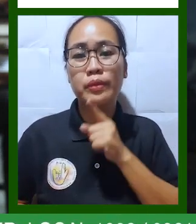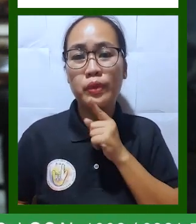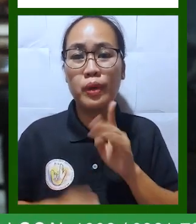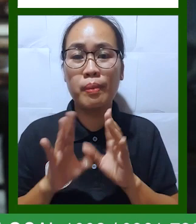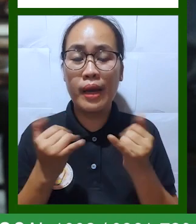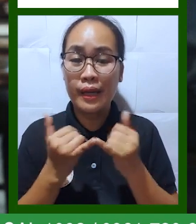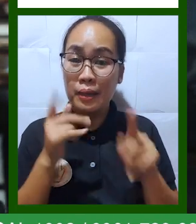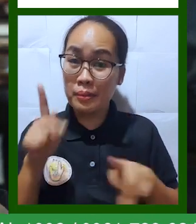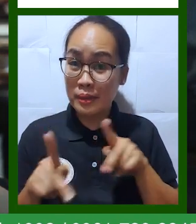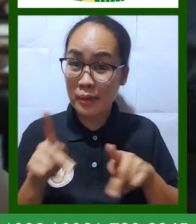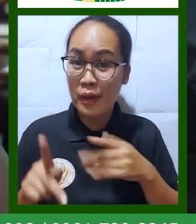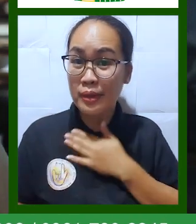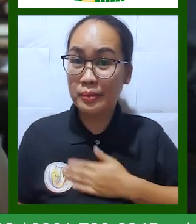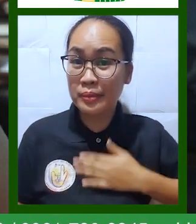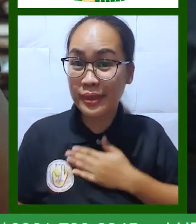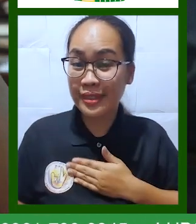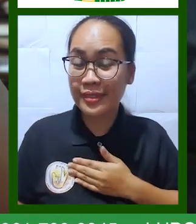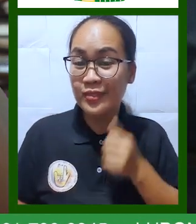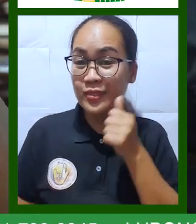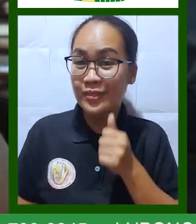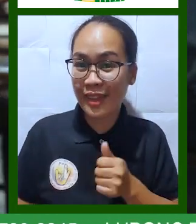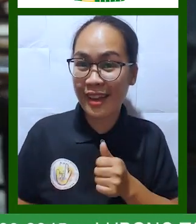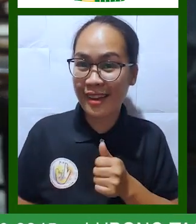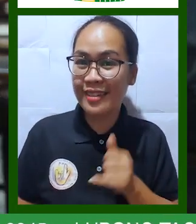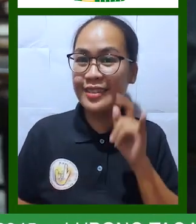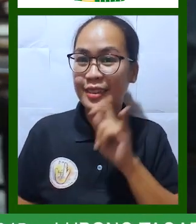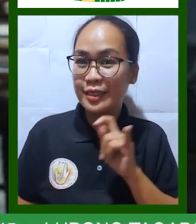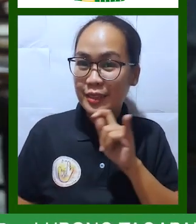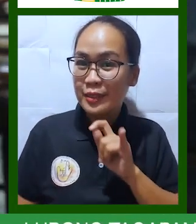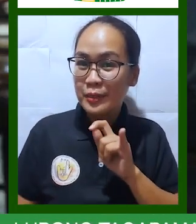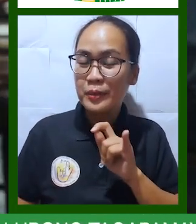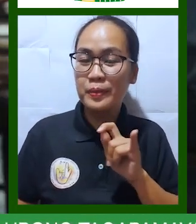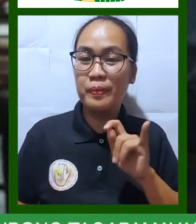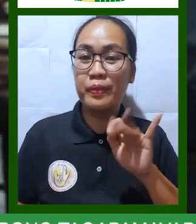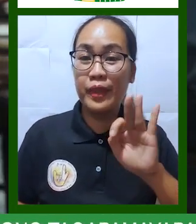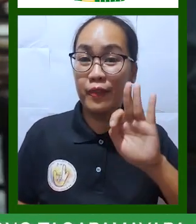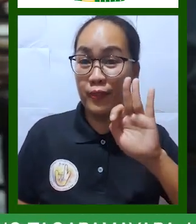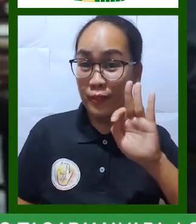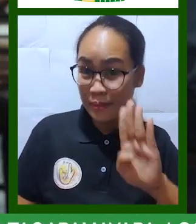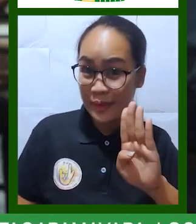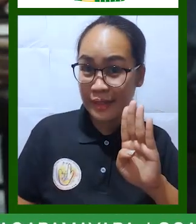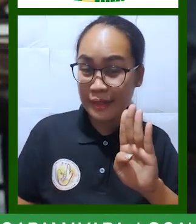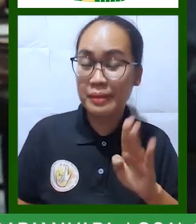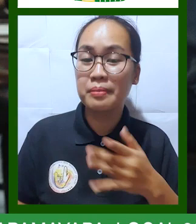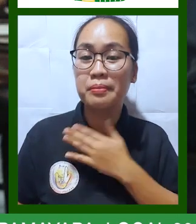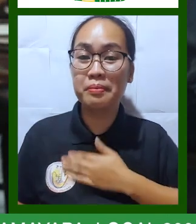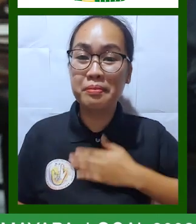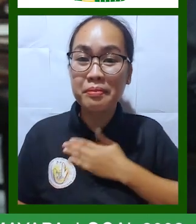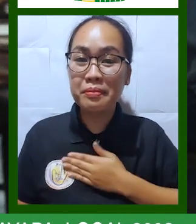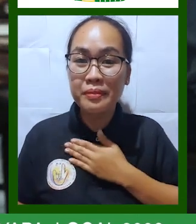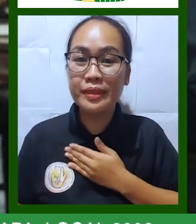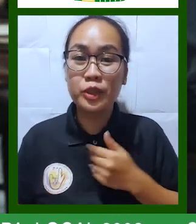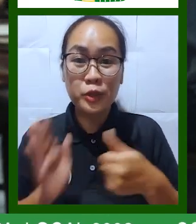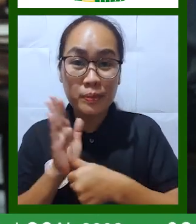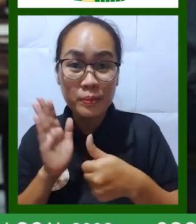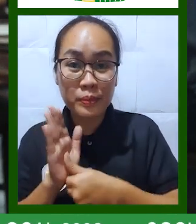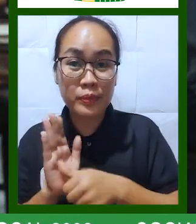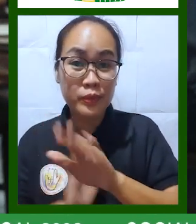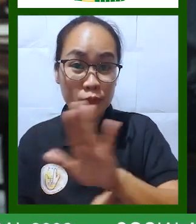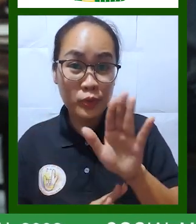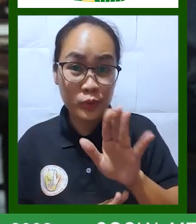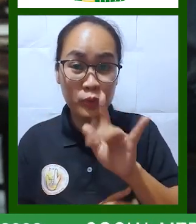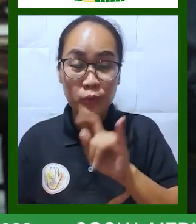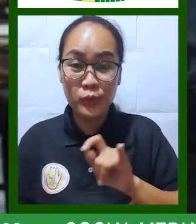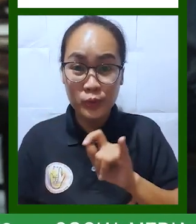sarili. So sa ating mga kabarangay, please do like and follow our official Facebook pages. Please subscribe to our